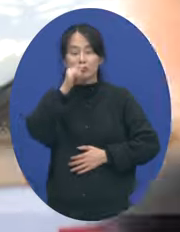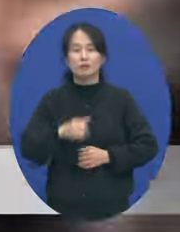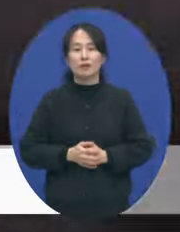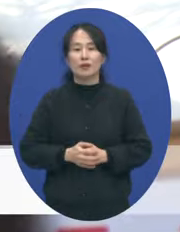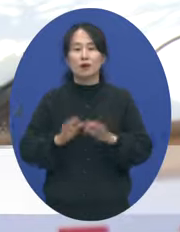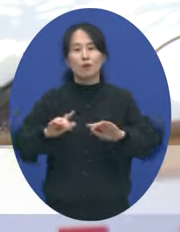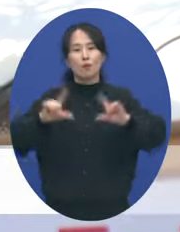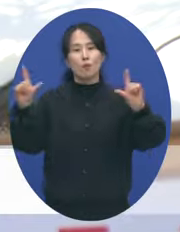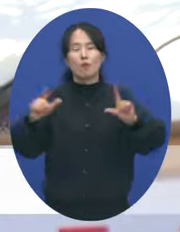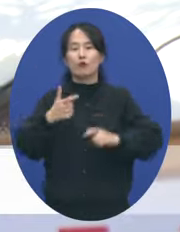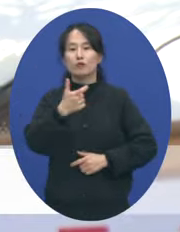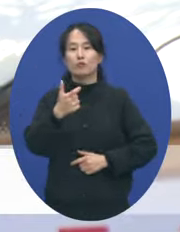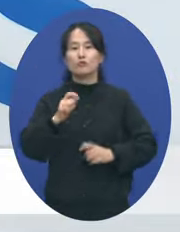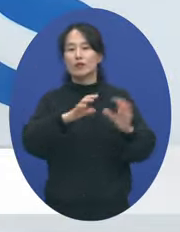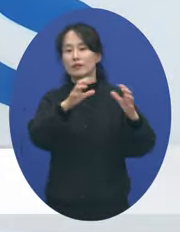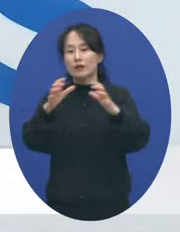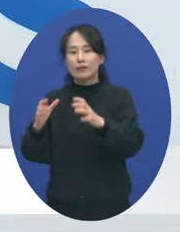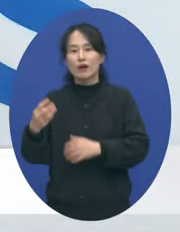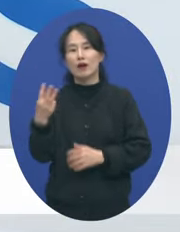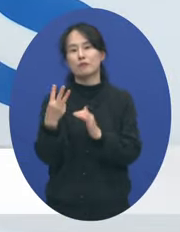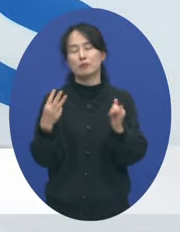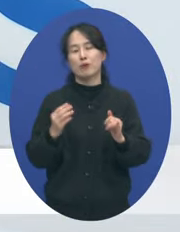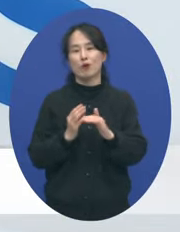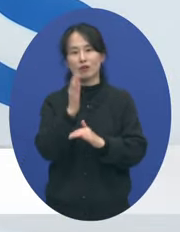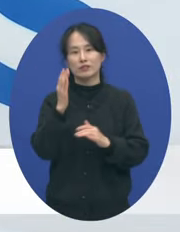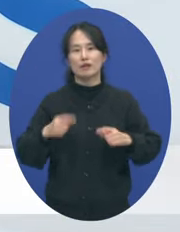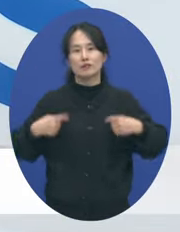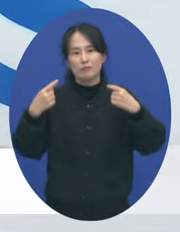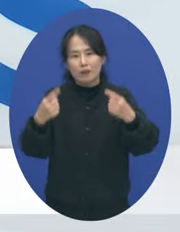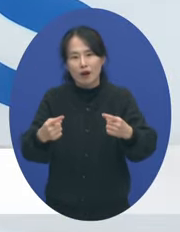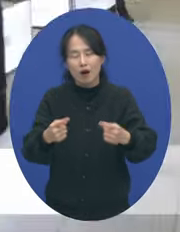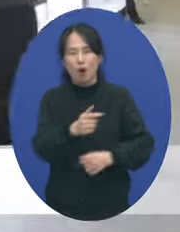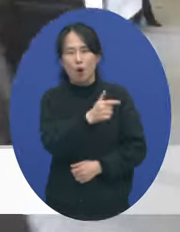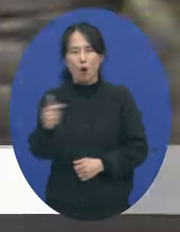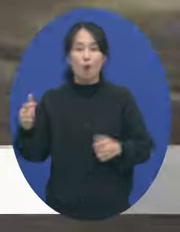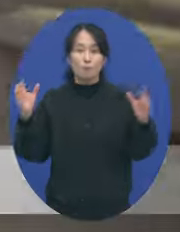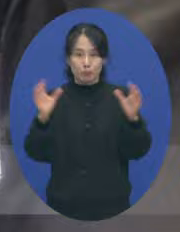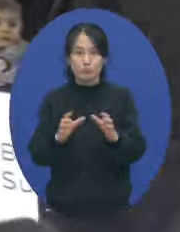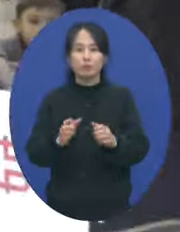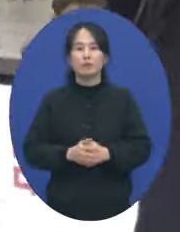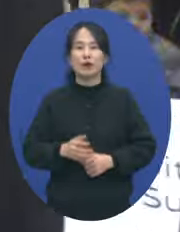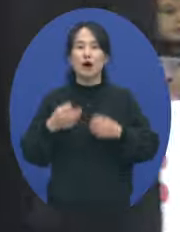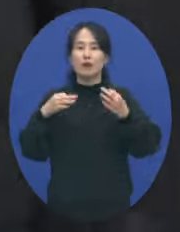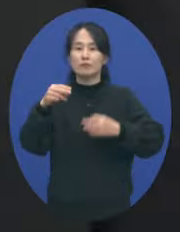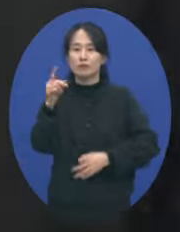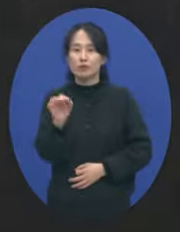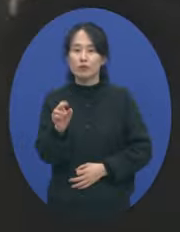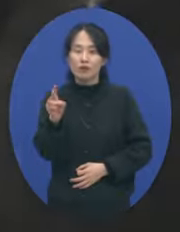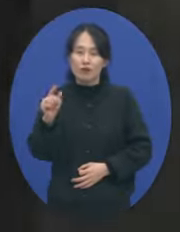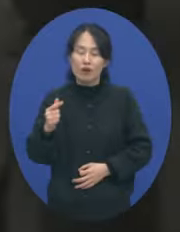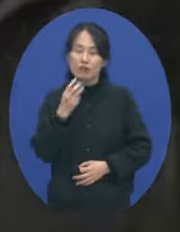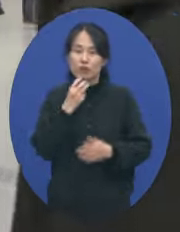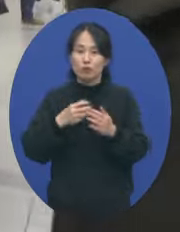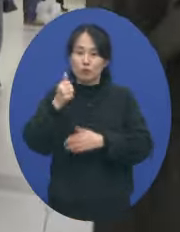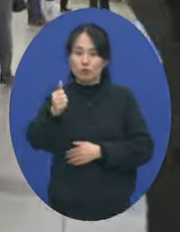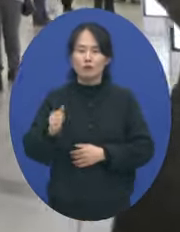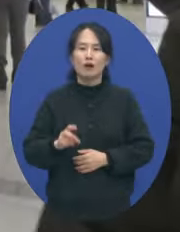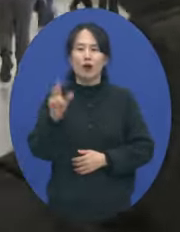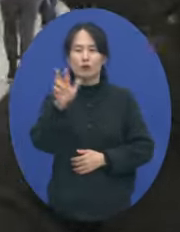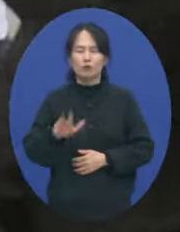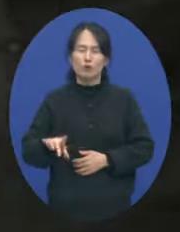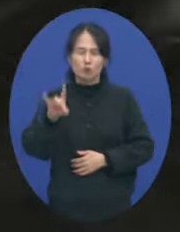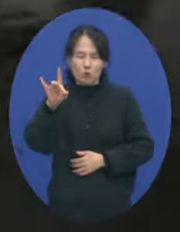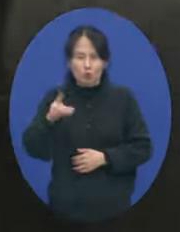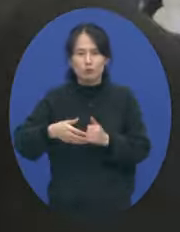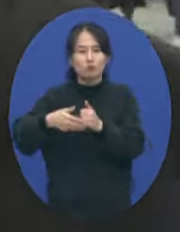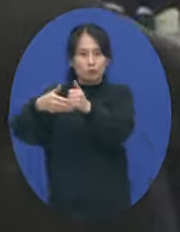올해는 60개국 3천 명 이상이 참가하며 역대급 규모로 열렸는데 김동연 지사가 국내 지자체장 중 유일하게